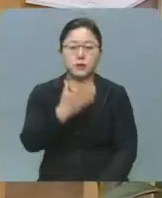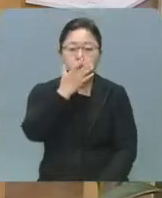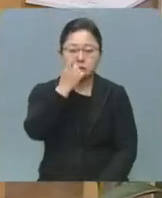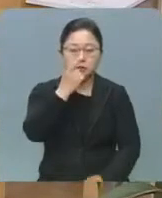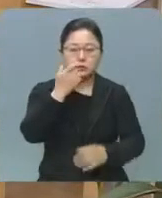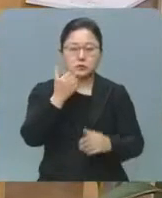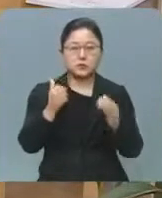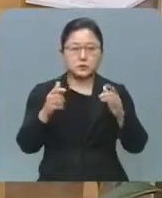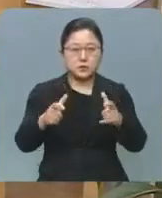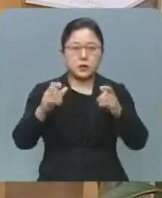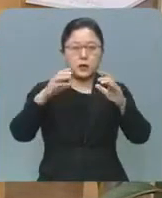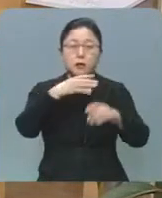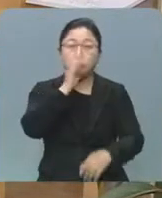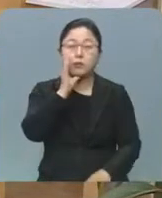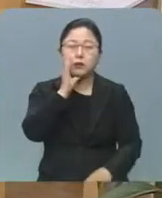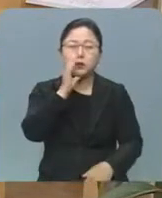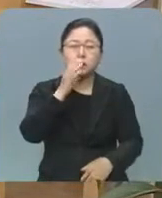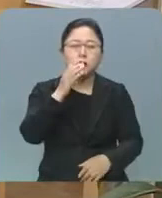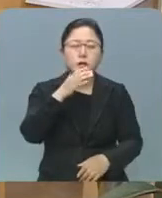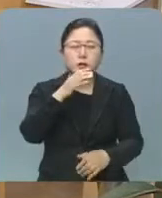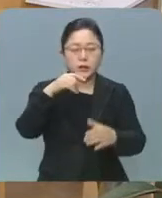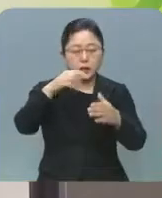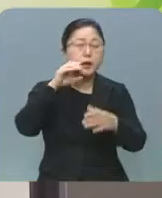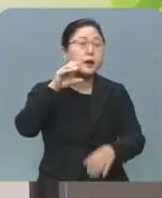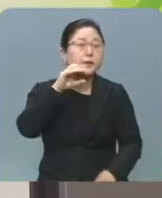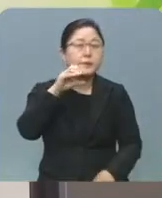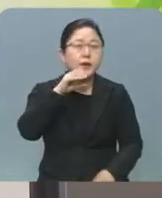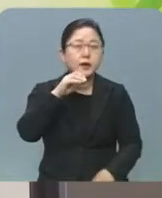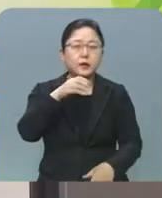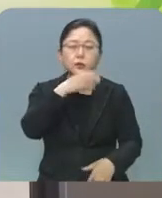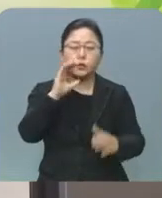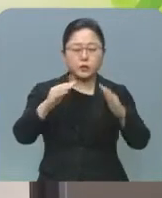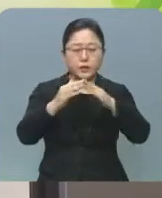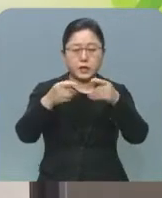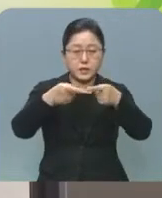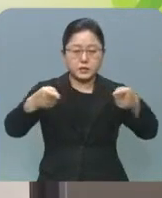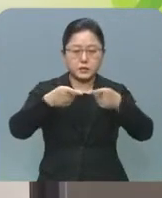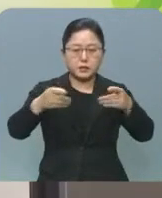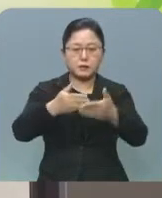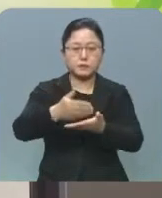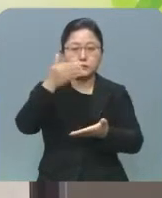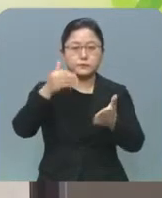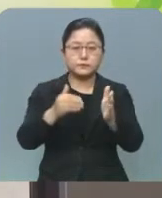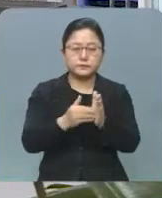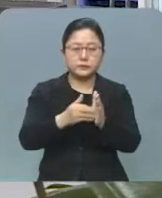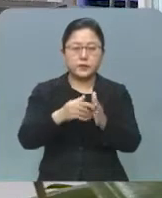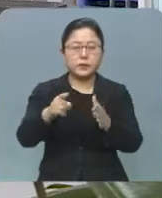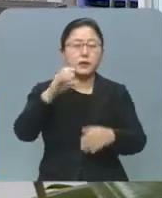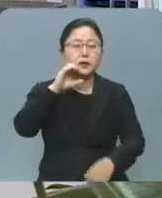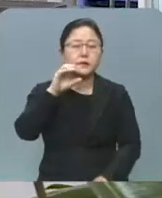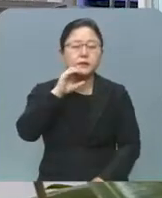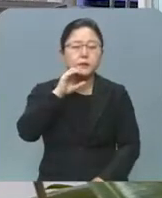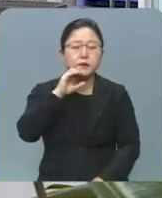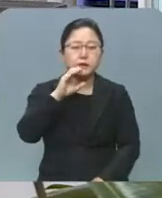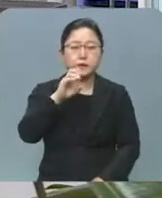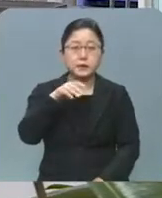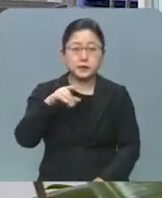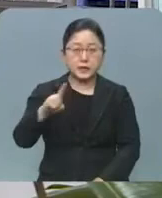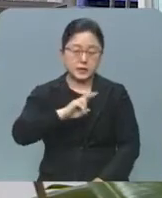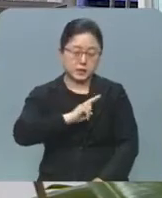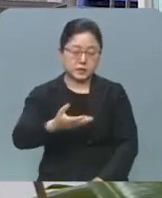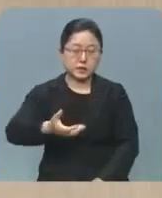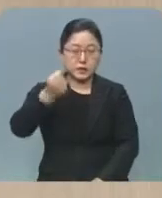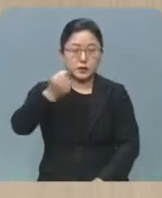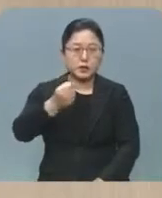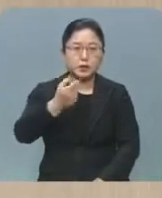순천 지역 어르신들이 운영하는 실버카페가 장천동 노인회관 1층에 문을 열었습니다. 이 카페는 바리스타 자격증을